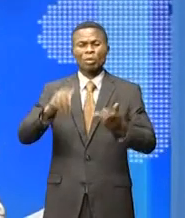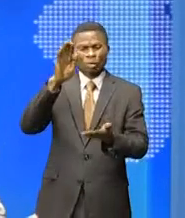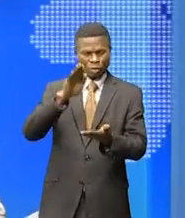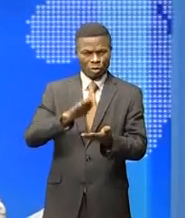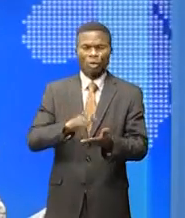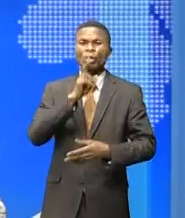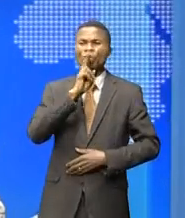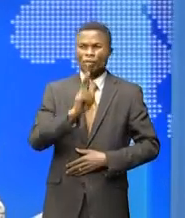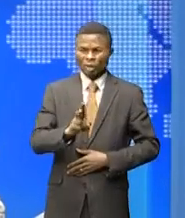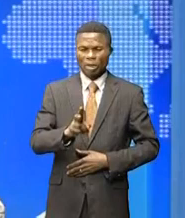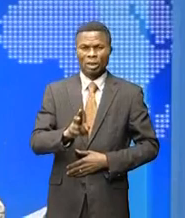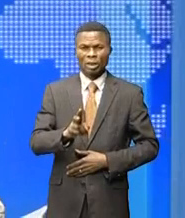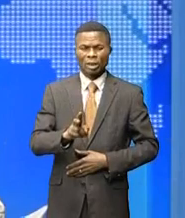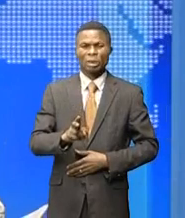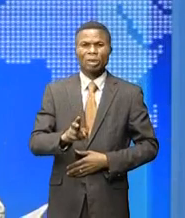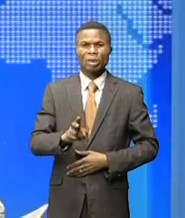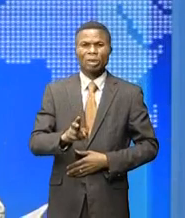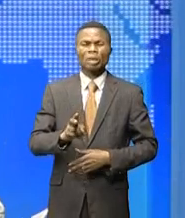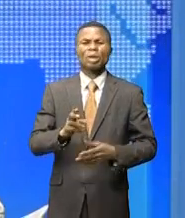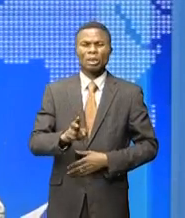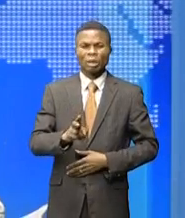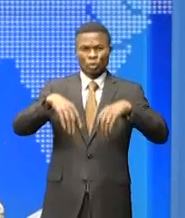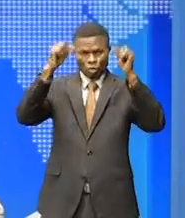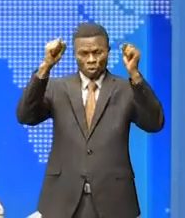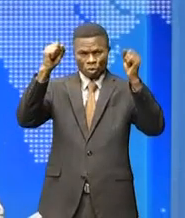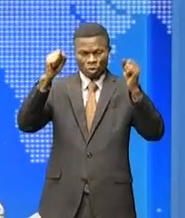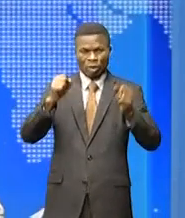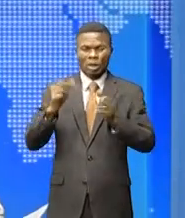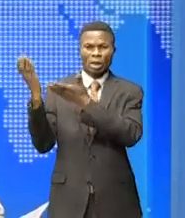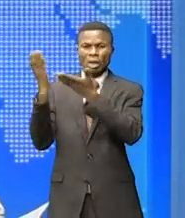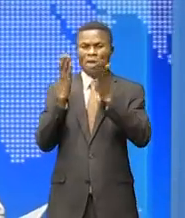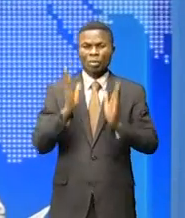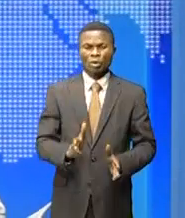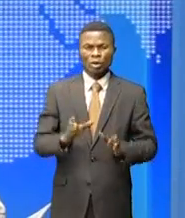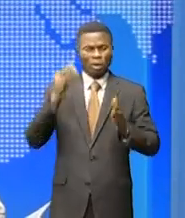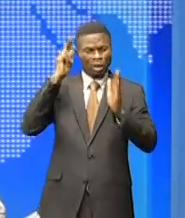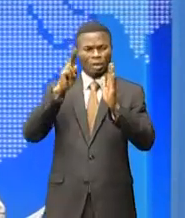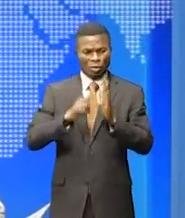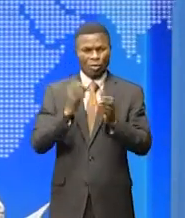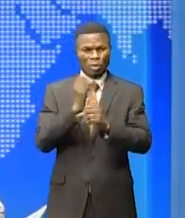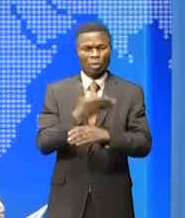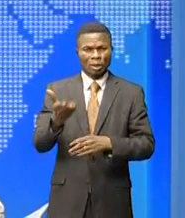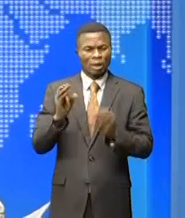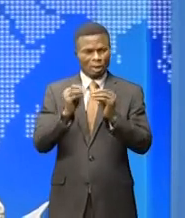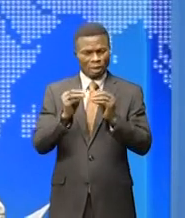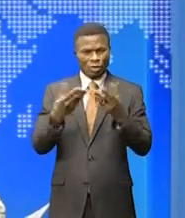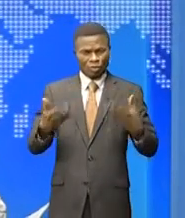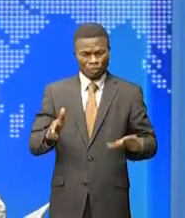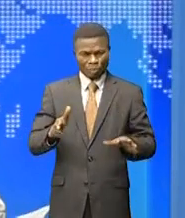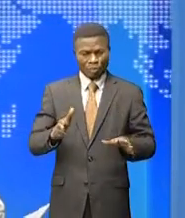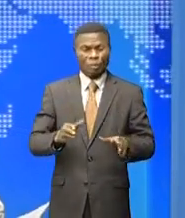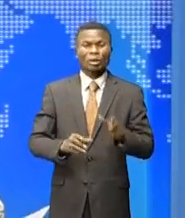est inéluctable. Le consensus a été trouvé entre les importateurs et le gouvernement. Seulement, cela se